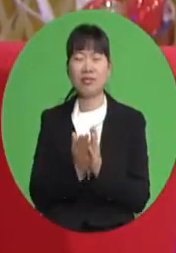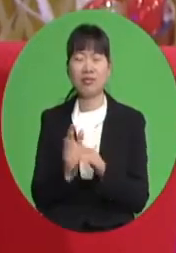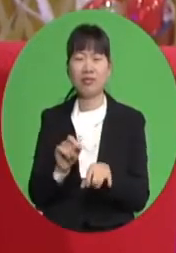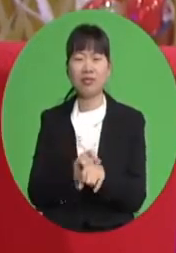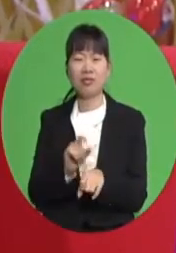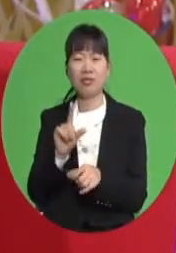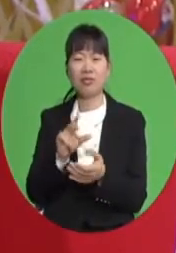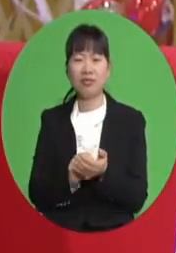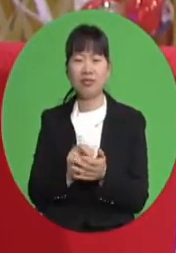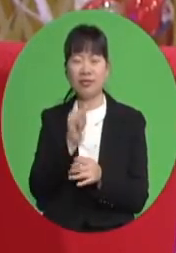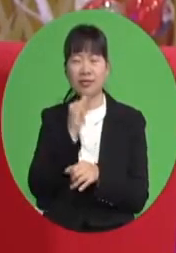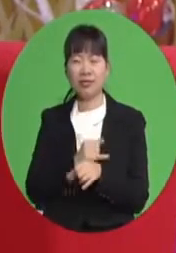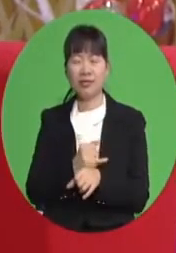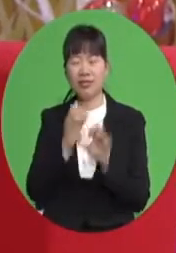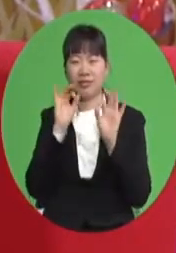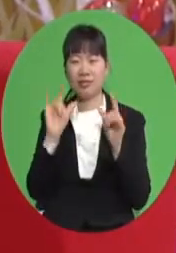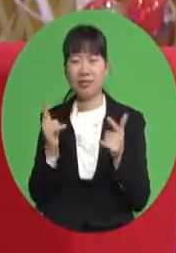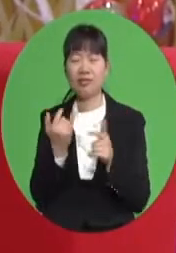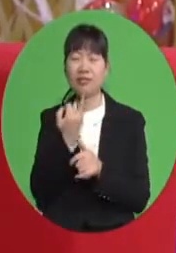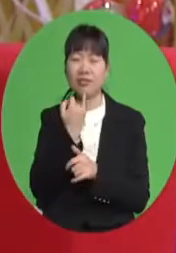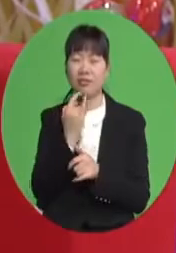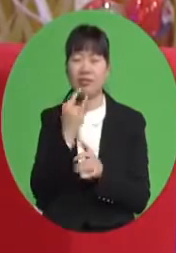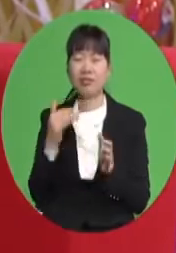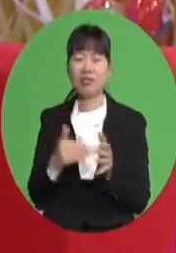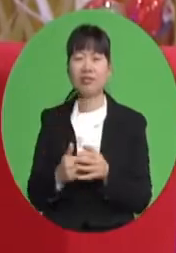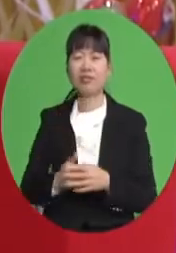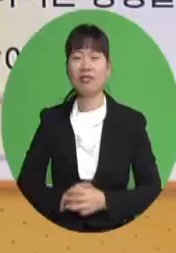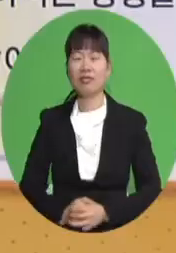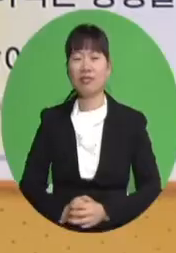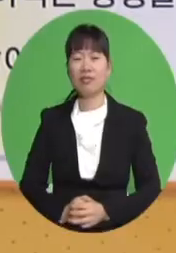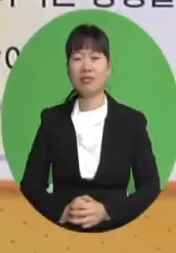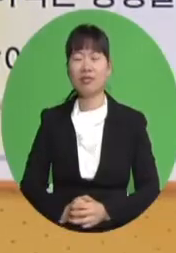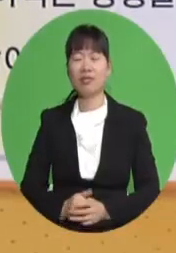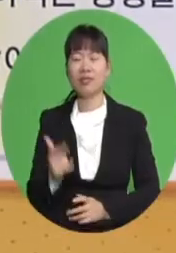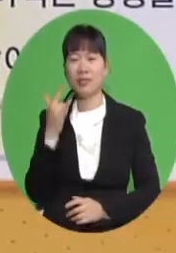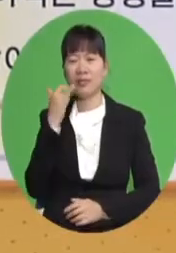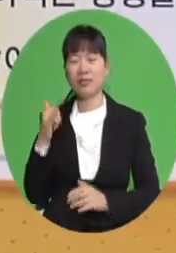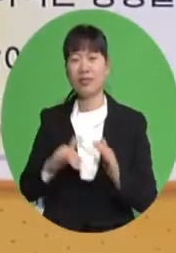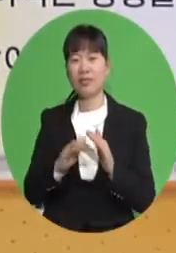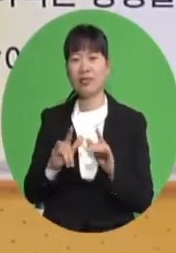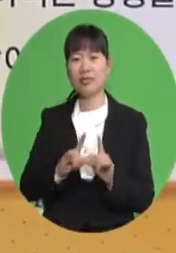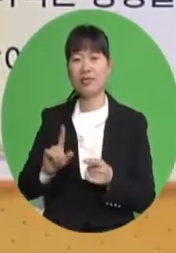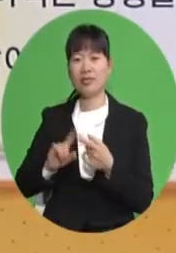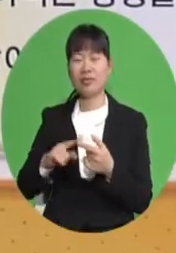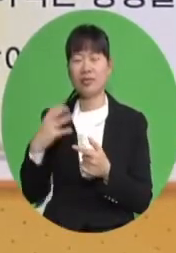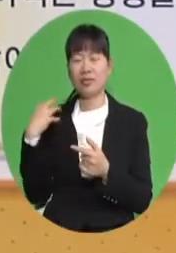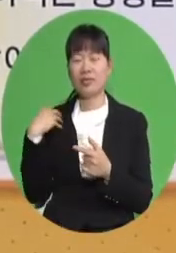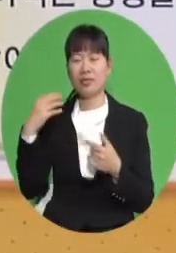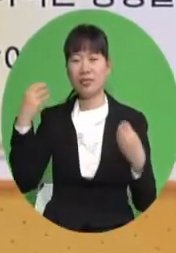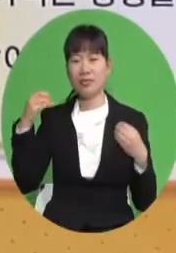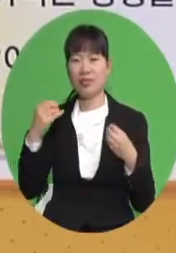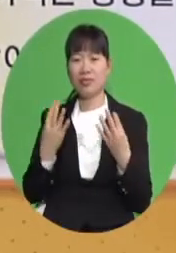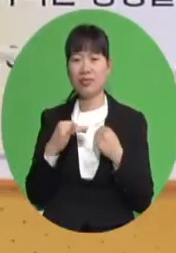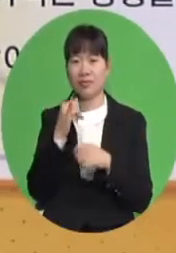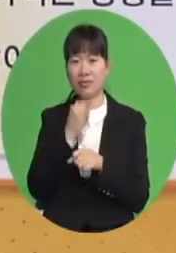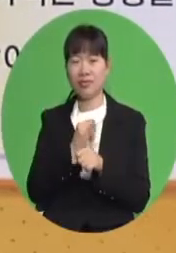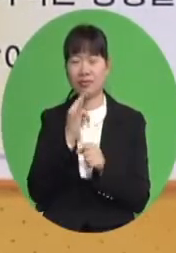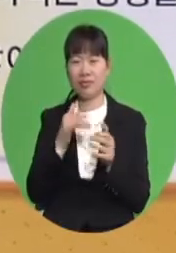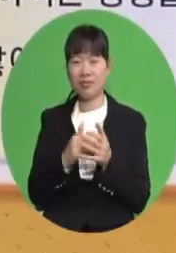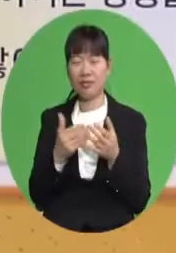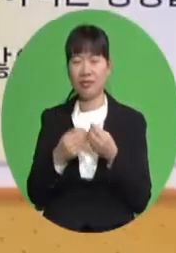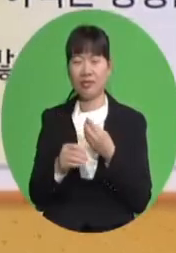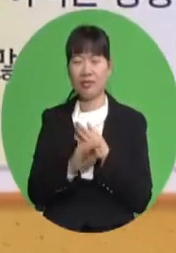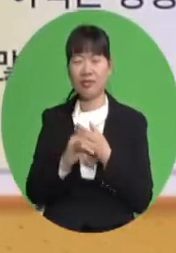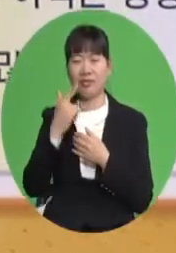특별하게 뭐가 문제가 있다 이렇게 좀 보지 않으셔도 되겠고요. 네. 그다음에 이때는 부모나 가정생활에 대한 역할 놀이를 이제 많이 하기 시작하죠. 예를